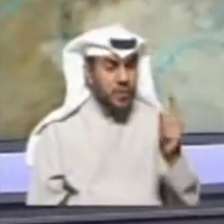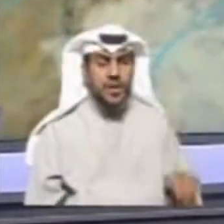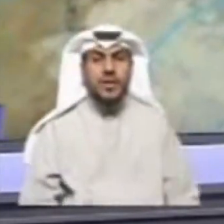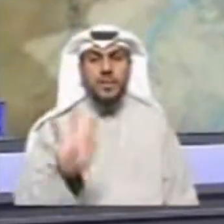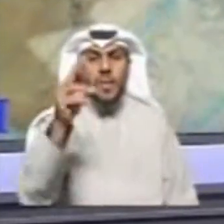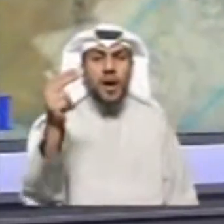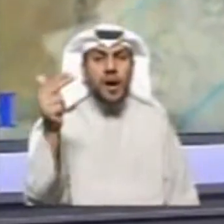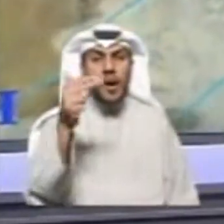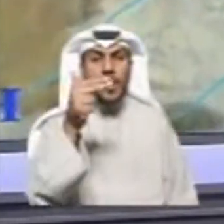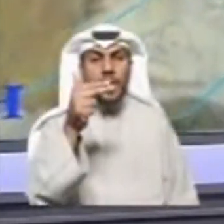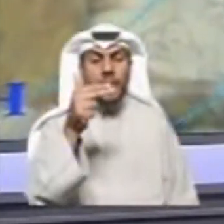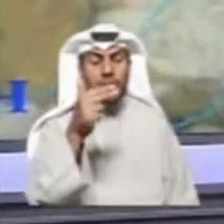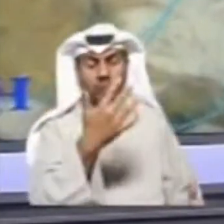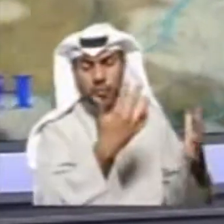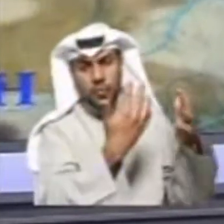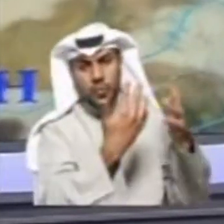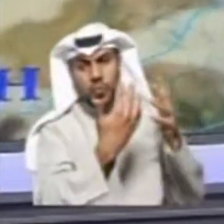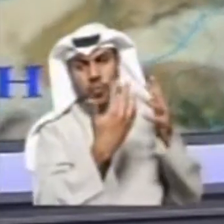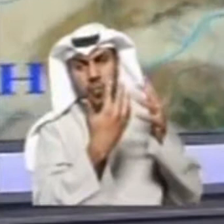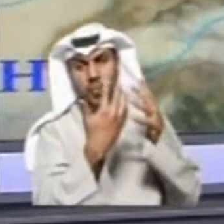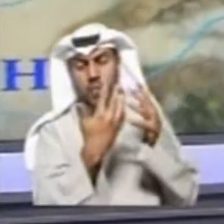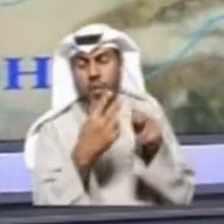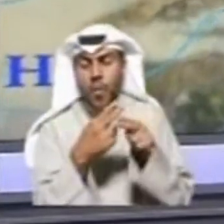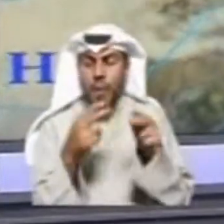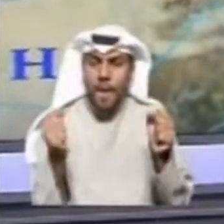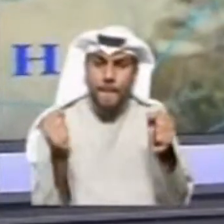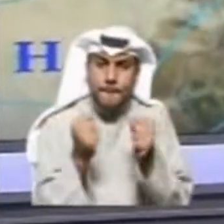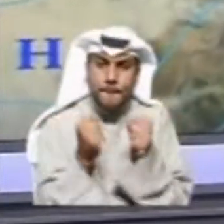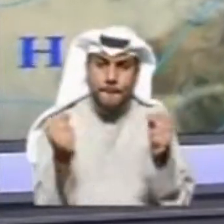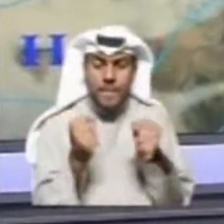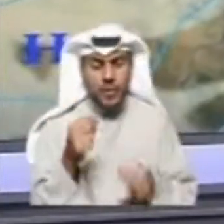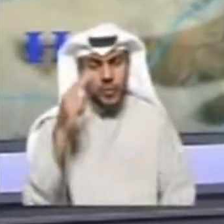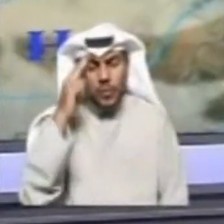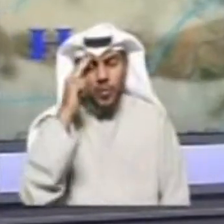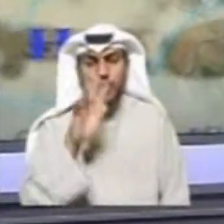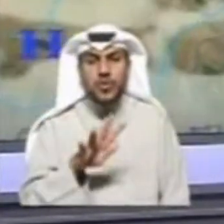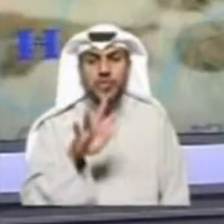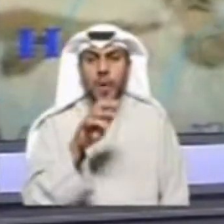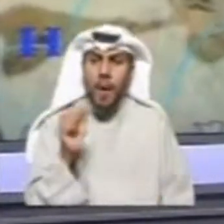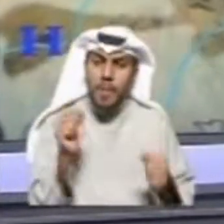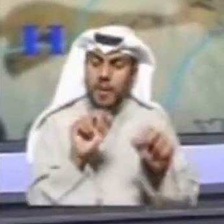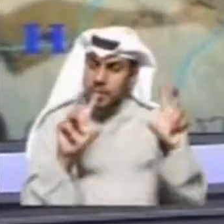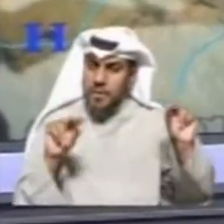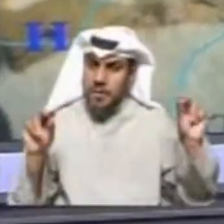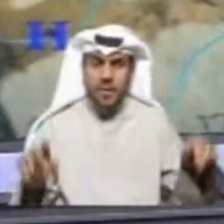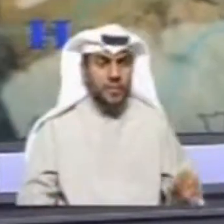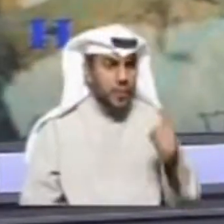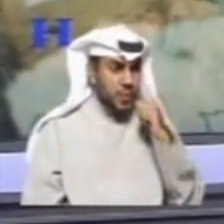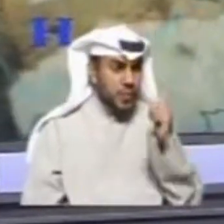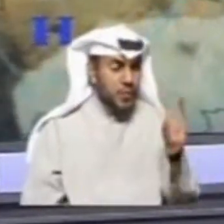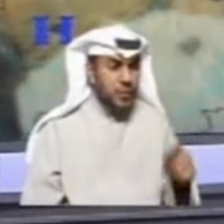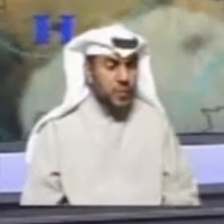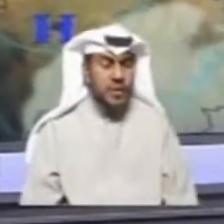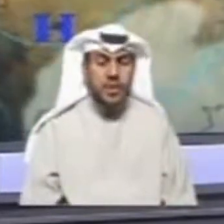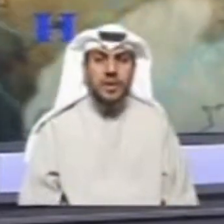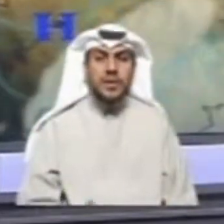غرب شبه الجزيرة العربية، امتد أثر على دولة الكويت وكذلك المناطق الشمالية من المملكة العربية السعودية. الرياح شمالية